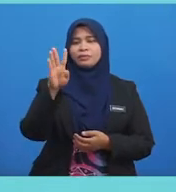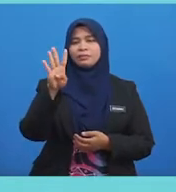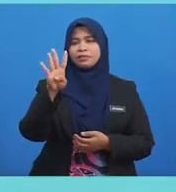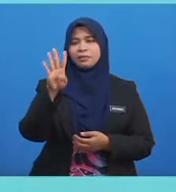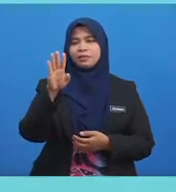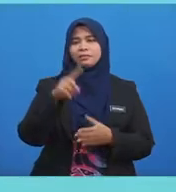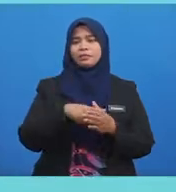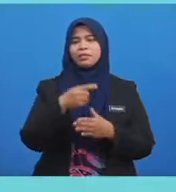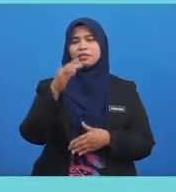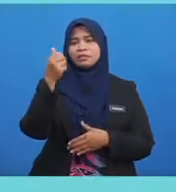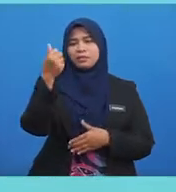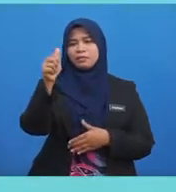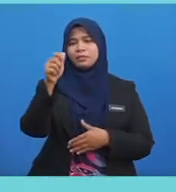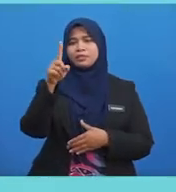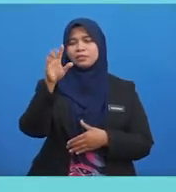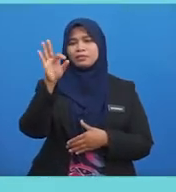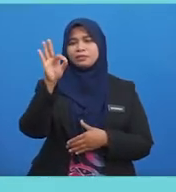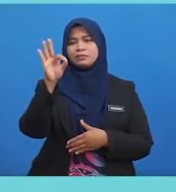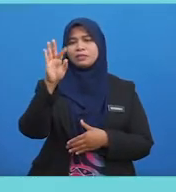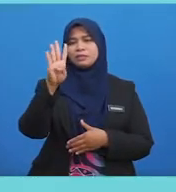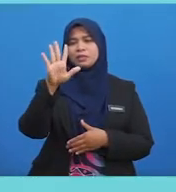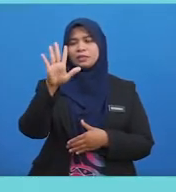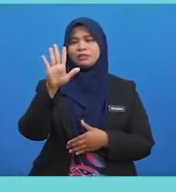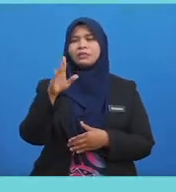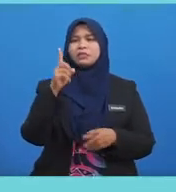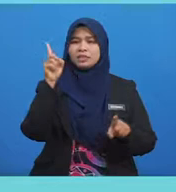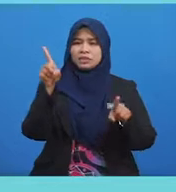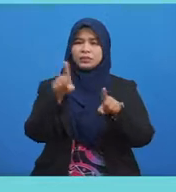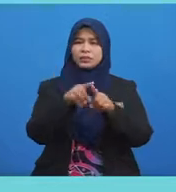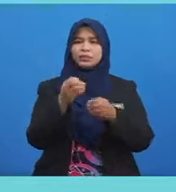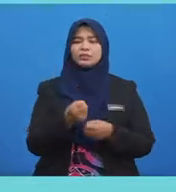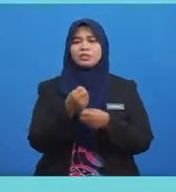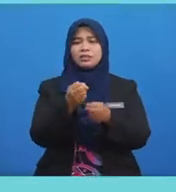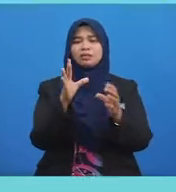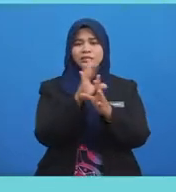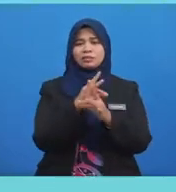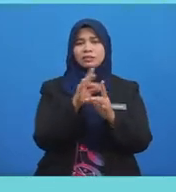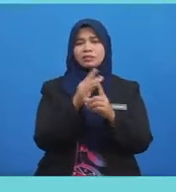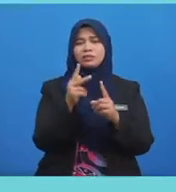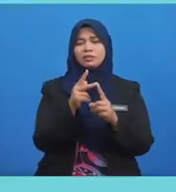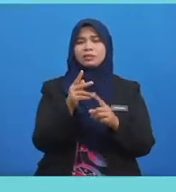24 Oktober 1945, beliau bersetuju menyerahkan Sarawak kepada